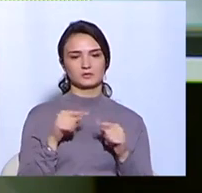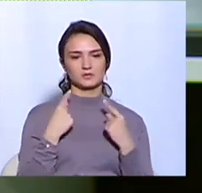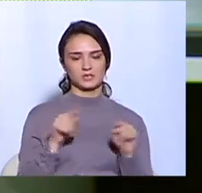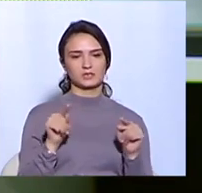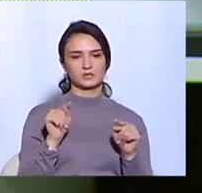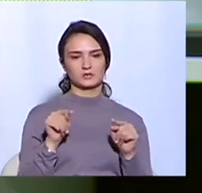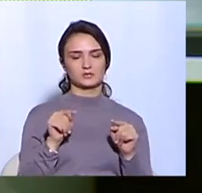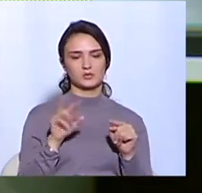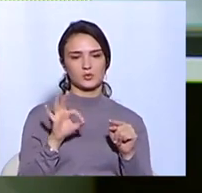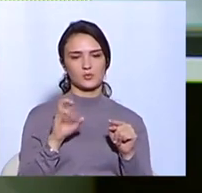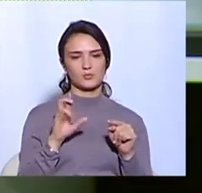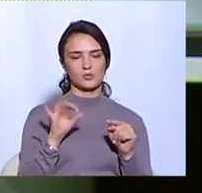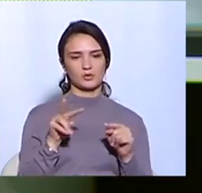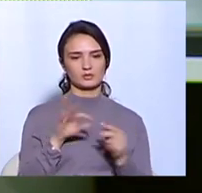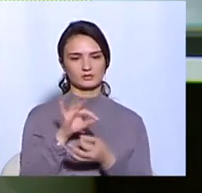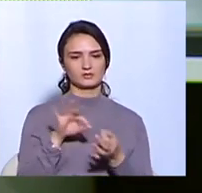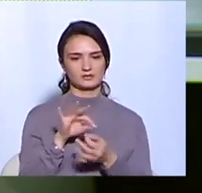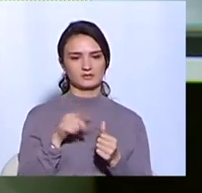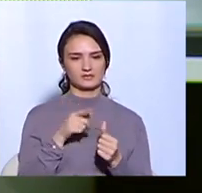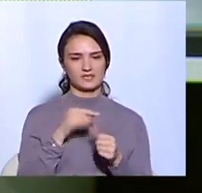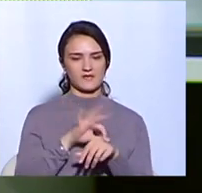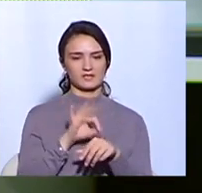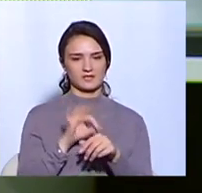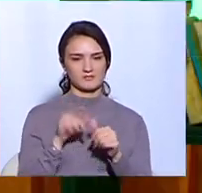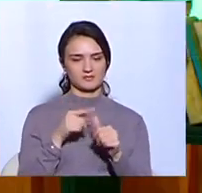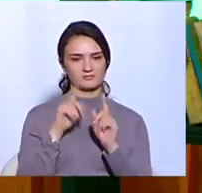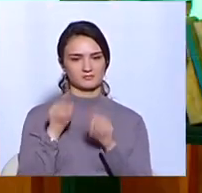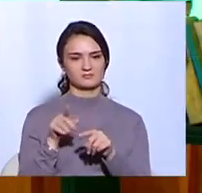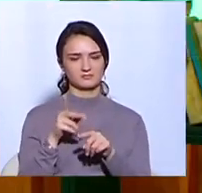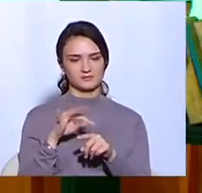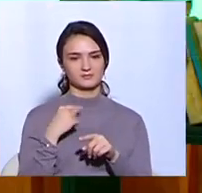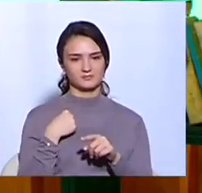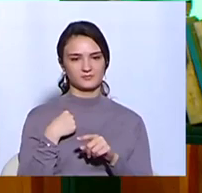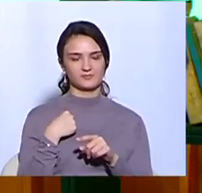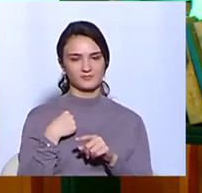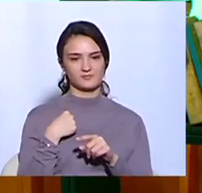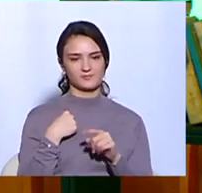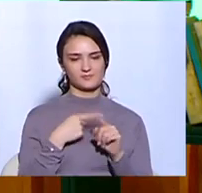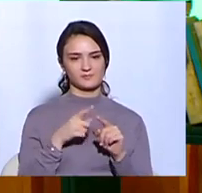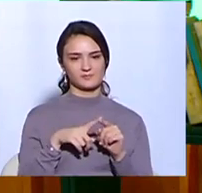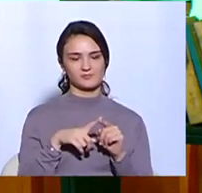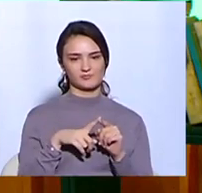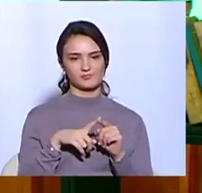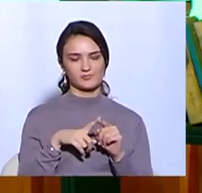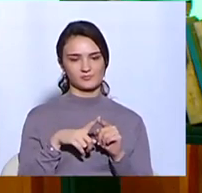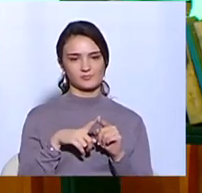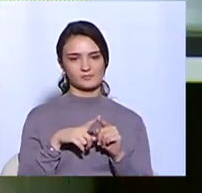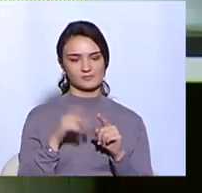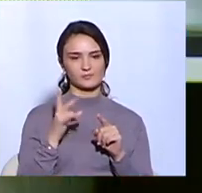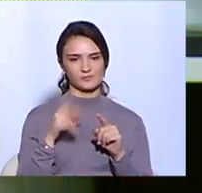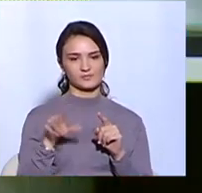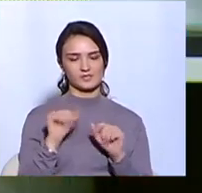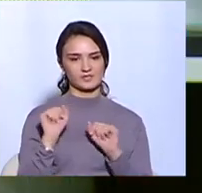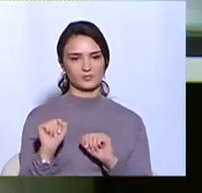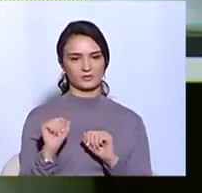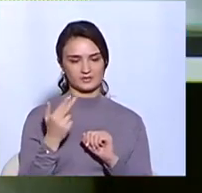სხვანაირად ობოლ დაავადებებს, ობოლ იმას უწოდებენ, ამიტომ თუმცა ჩვენ არ ტოლობდობლად ადამიანებს, არ ტოლობდობლად მიუხედავად უნდა